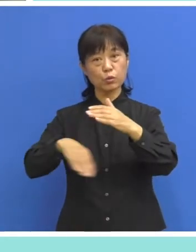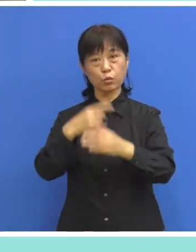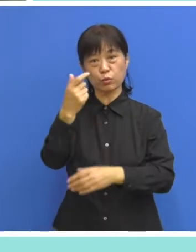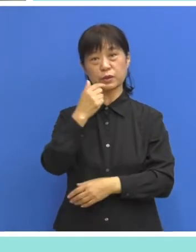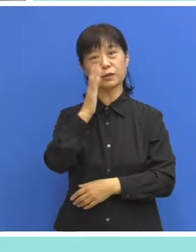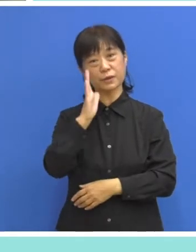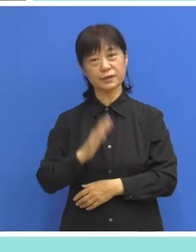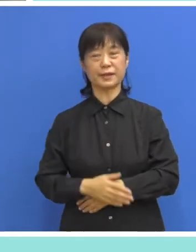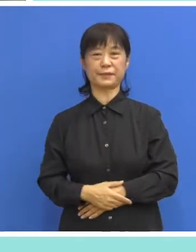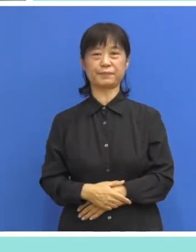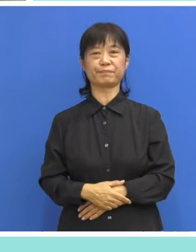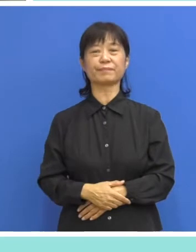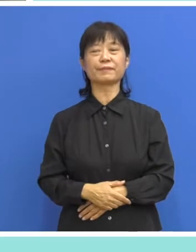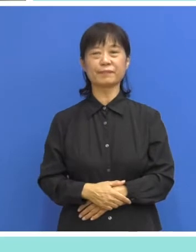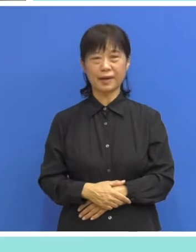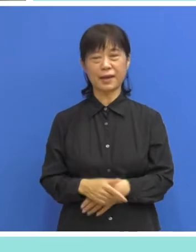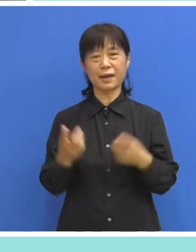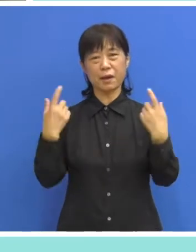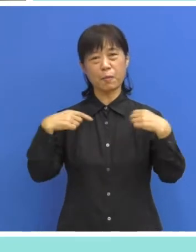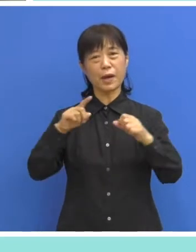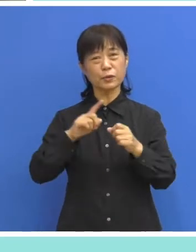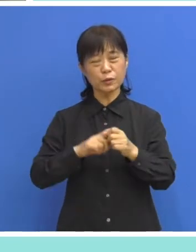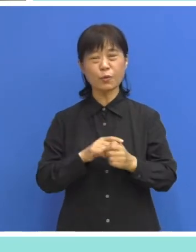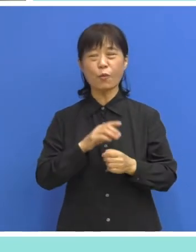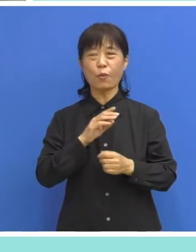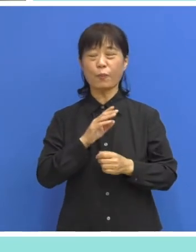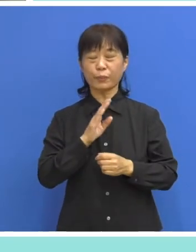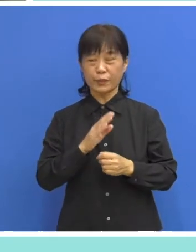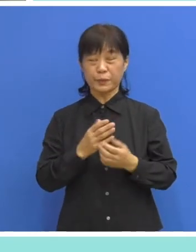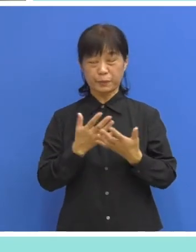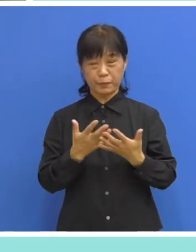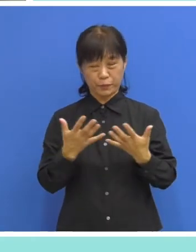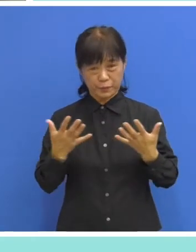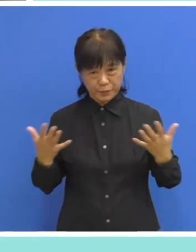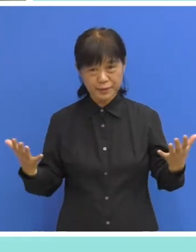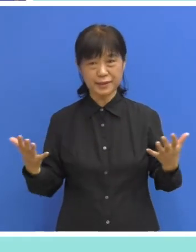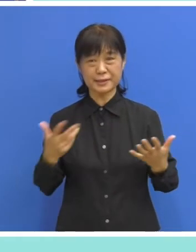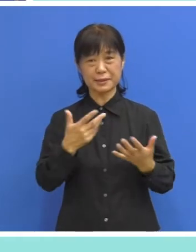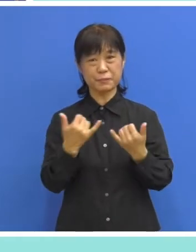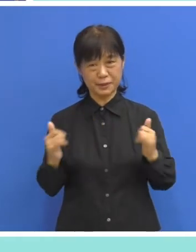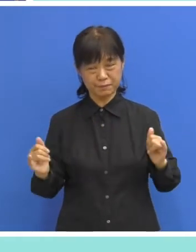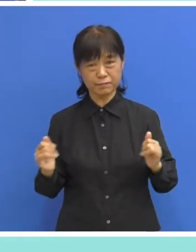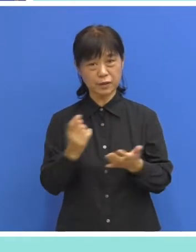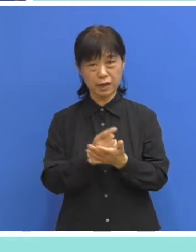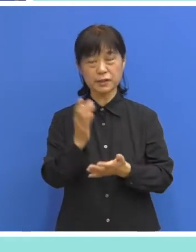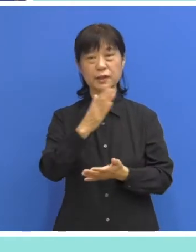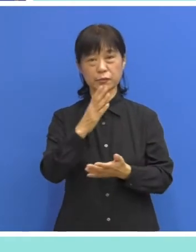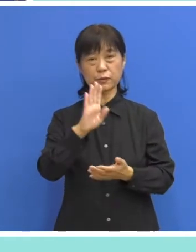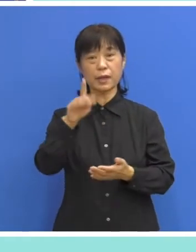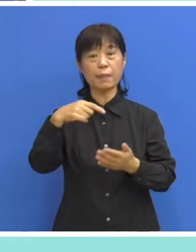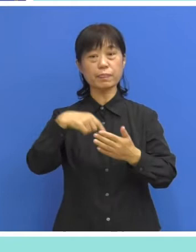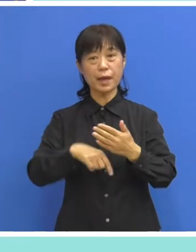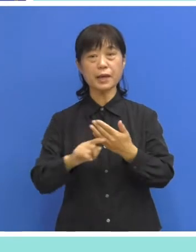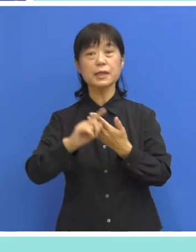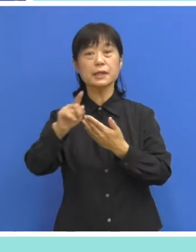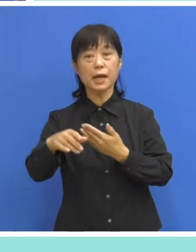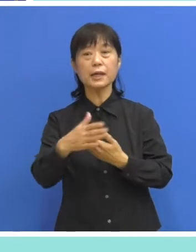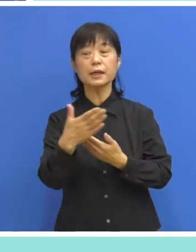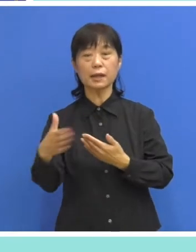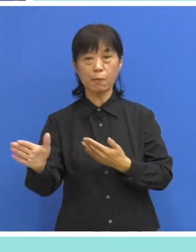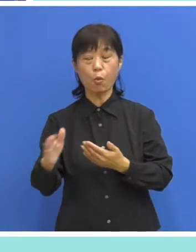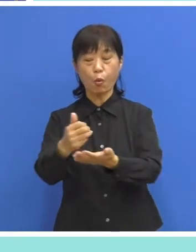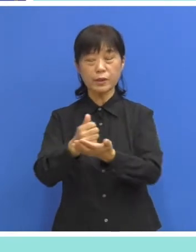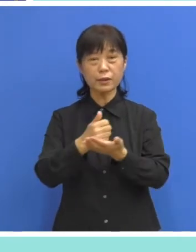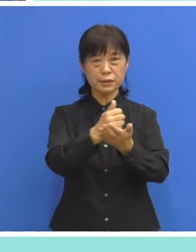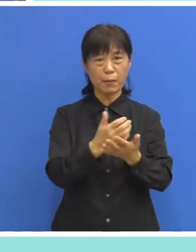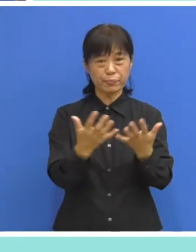。 はい、毎年本当に多くの市民の皆さんはもちろんですけども、県内からもまた県外からもたくさんお越しい